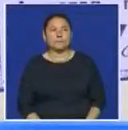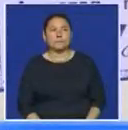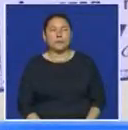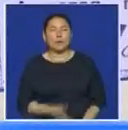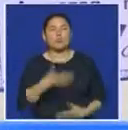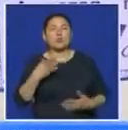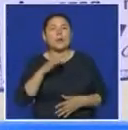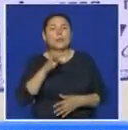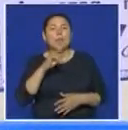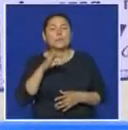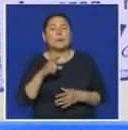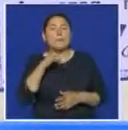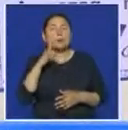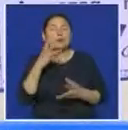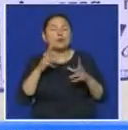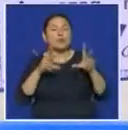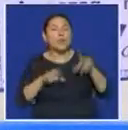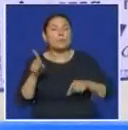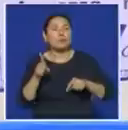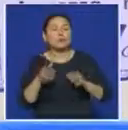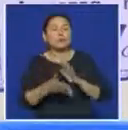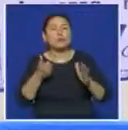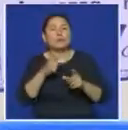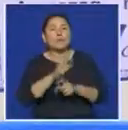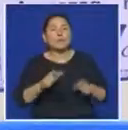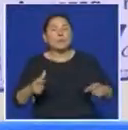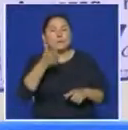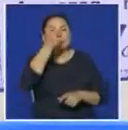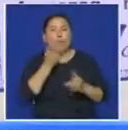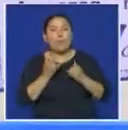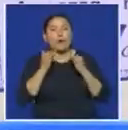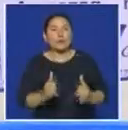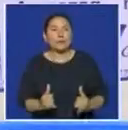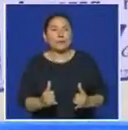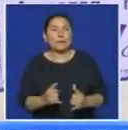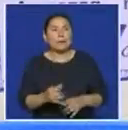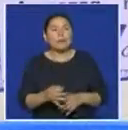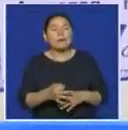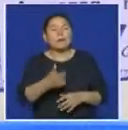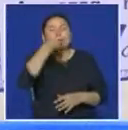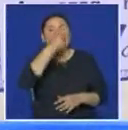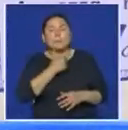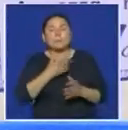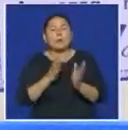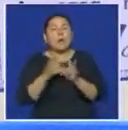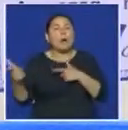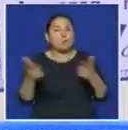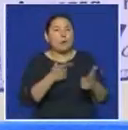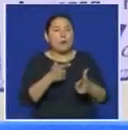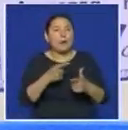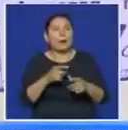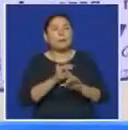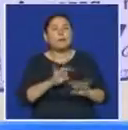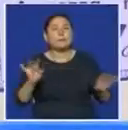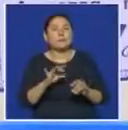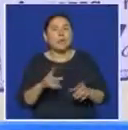Мы, жаноузенская молодежь, считаем, что это призыв людей к единству, солидарности, уважению и нравственности. Мы готовы донести эти понятия